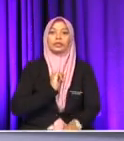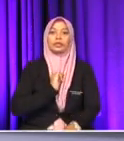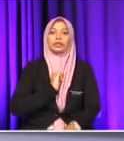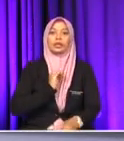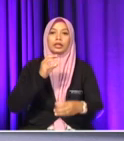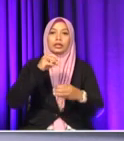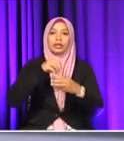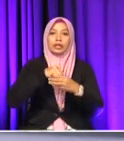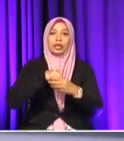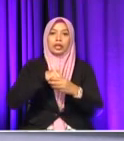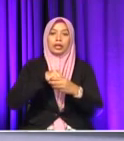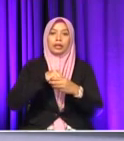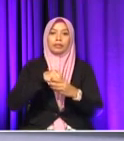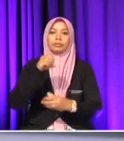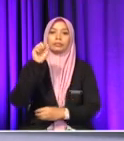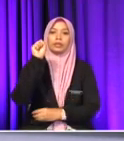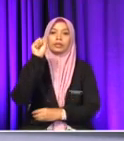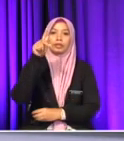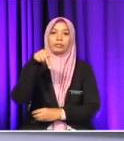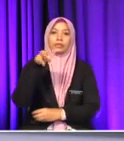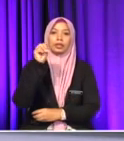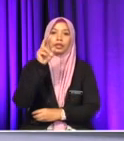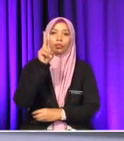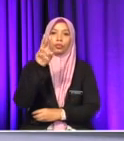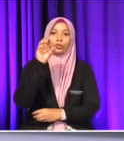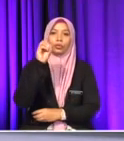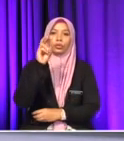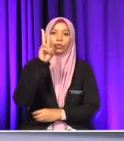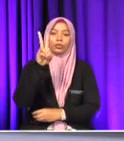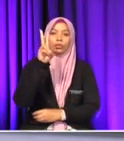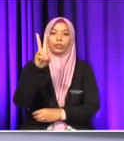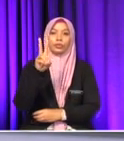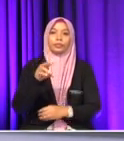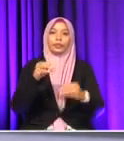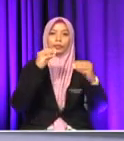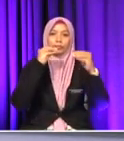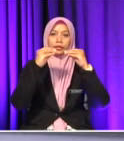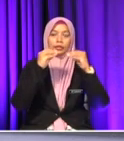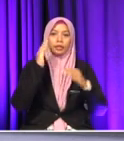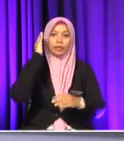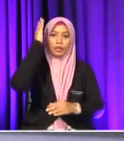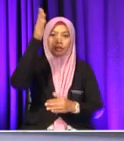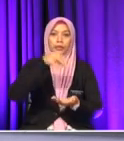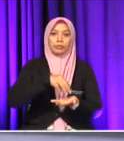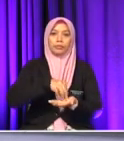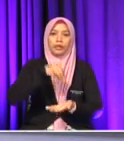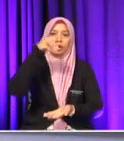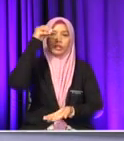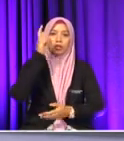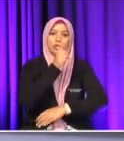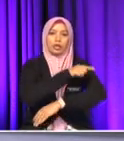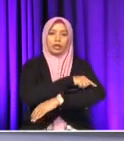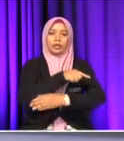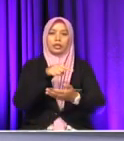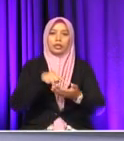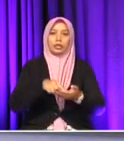sukses SPM 2022 dan mata pelajaran yang kita akan belajar sama-sama hari ini sebenarnya sangat menarik yaitu